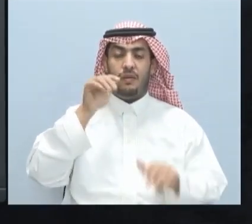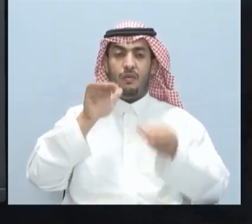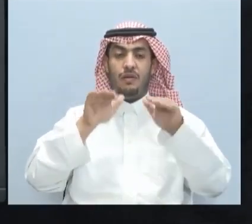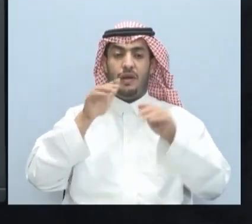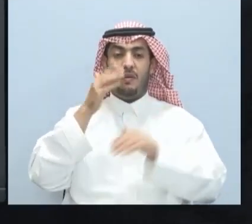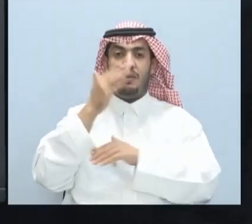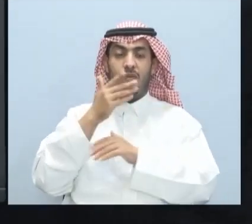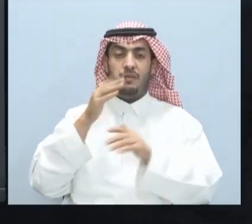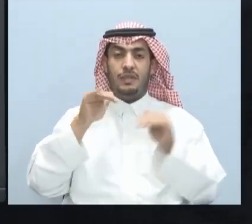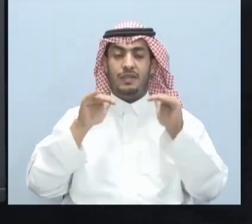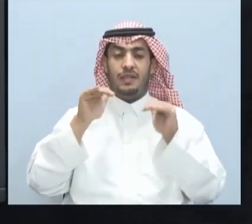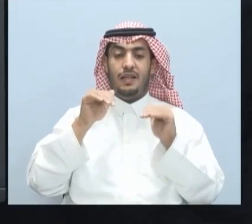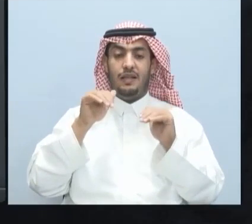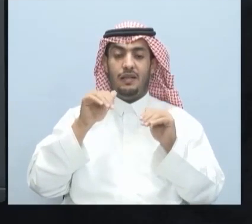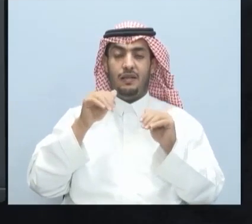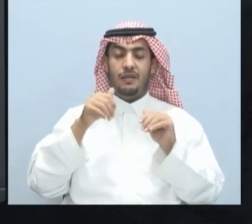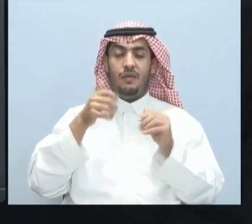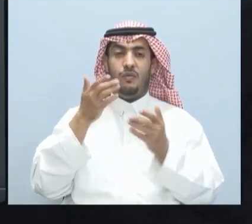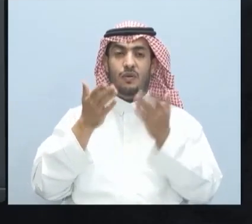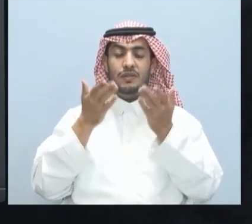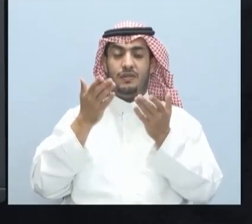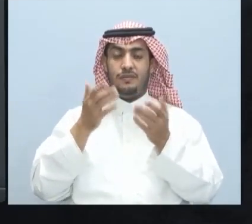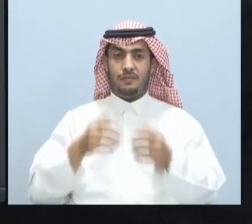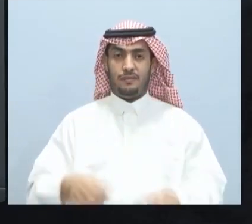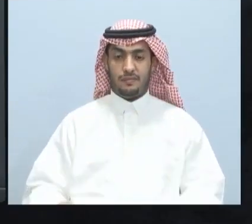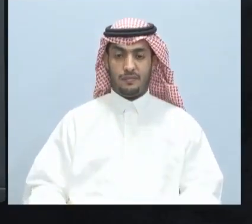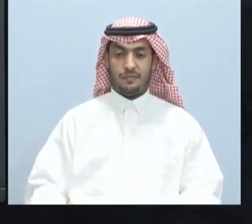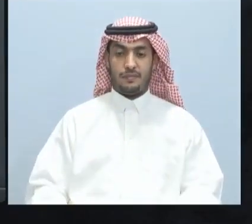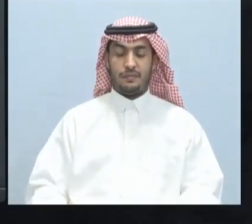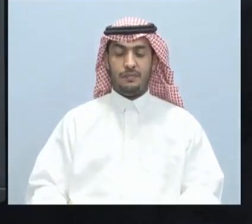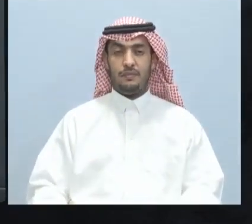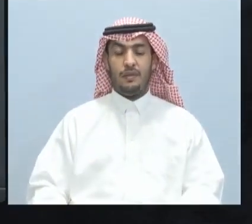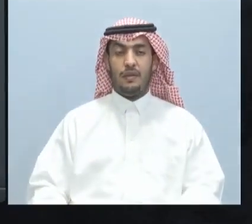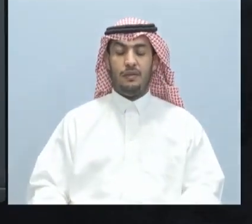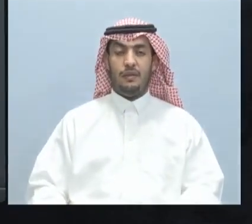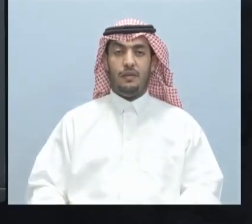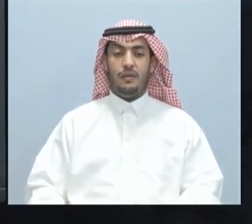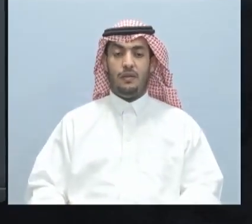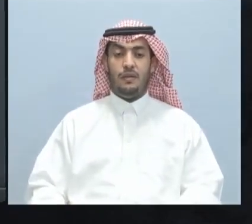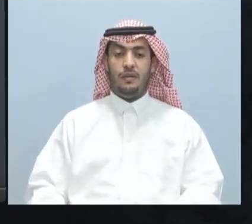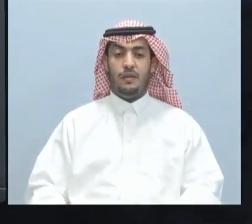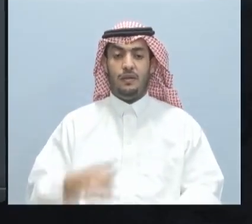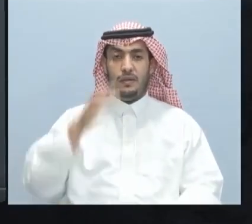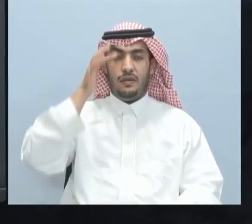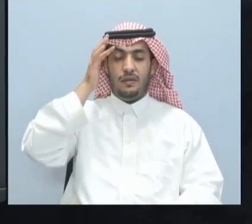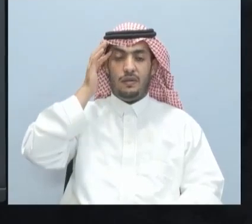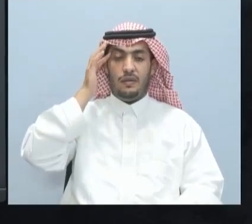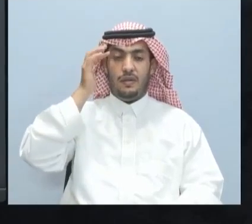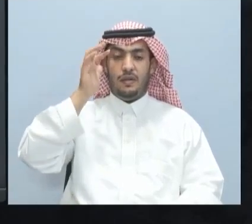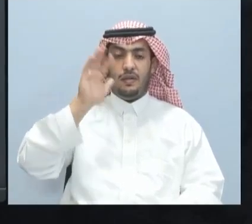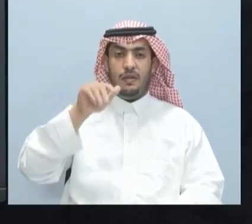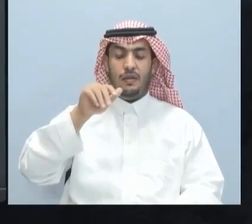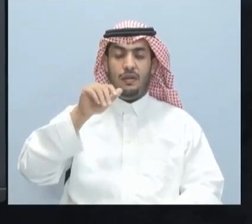المسطره واستنتج من اجراء التجربه عمليا انها تتزن عندما ماذا احسنتم عندما يكون